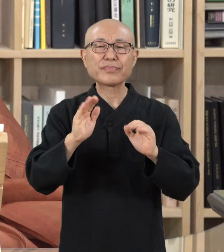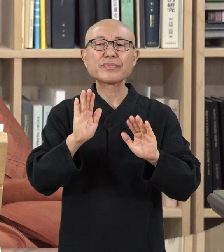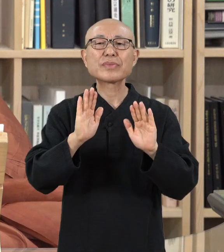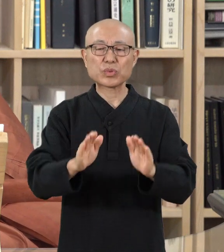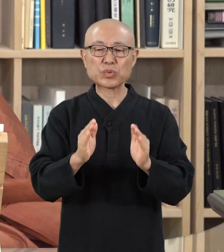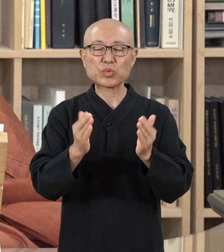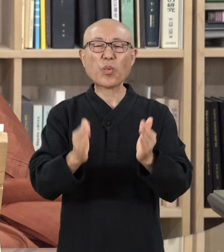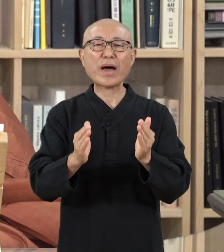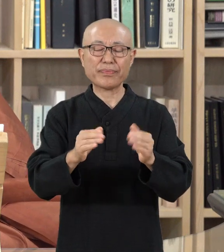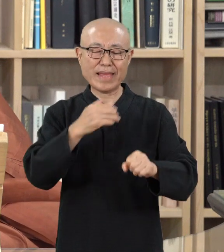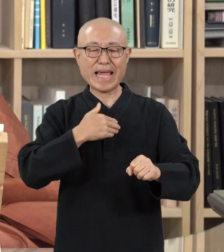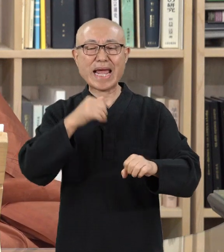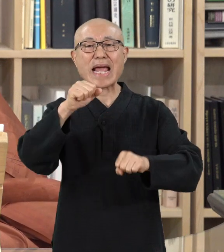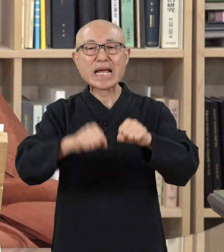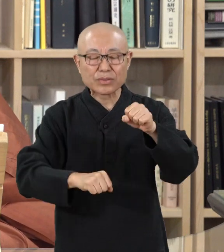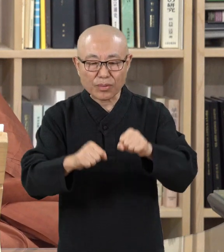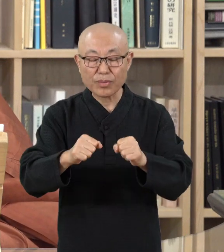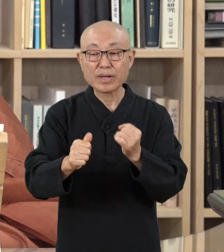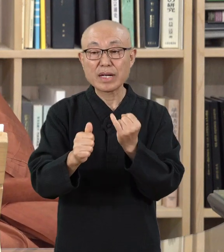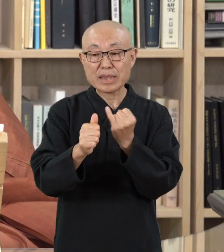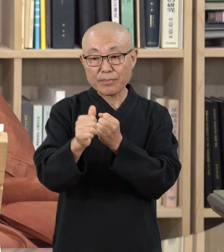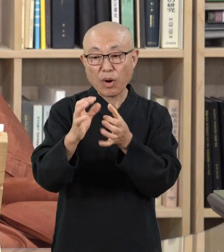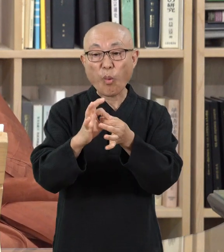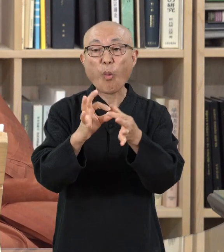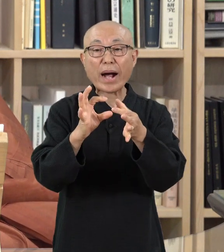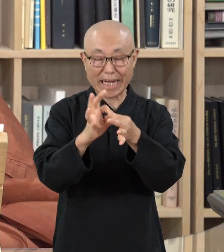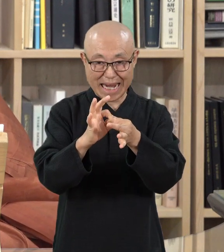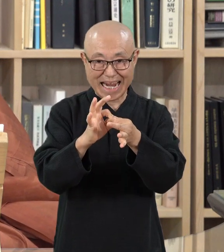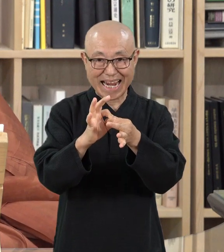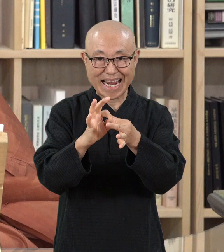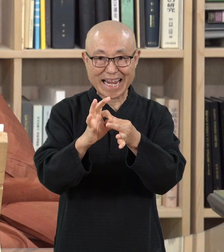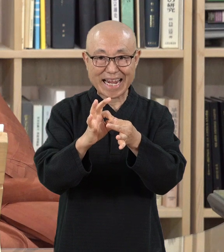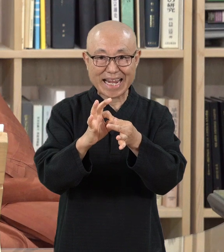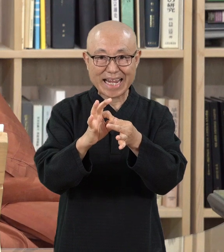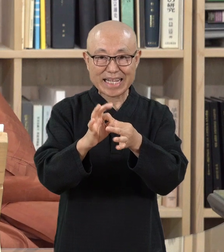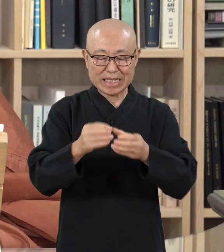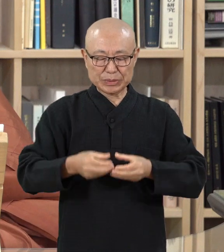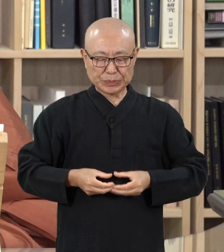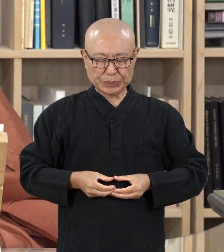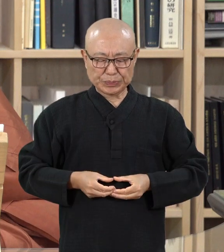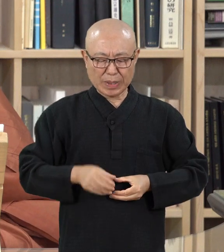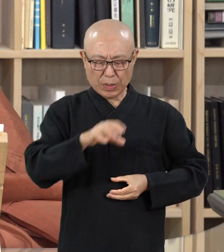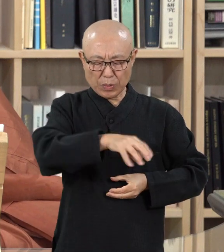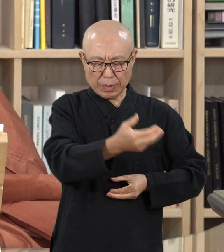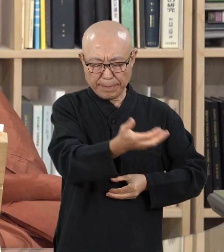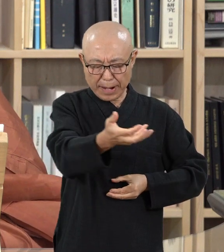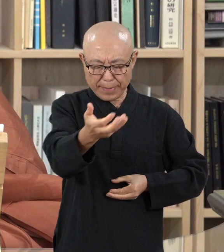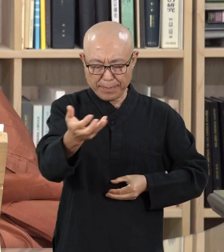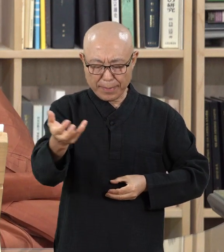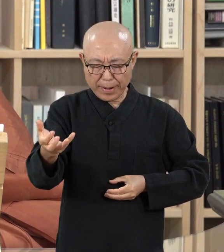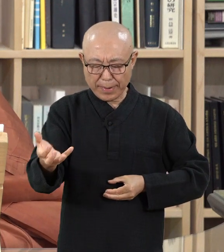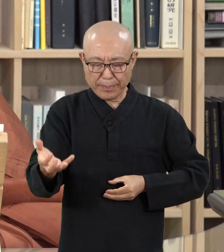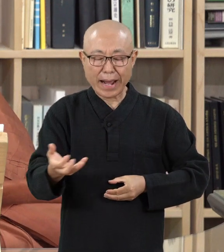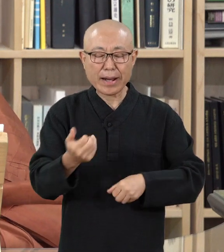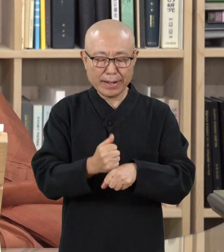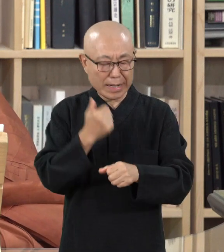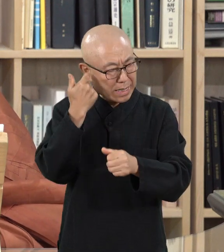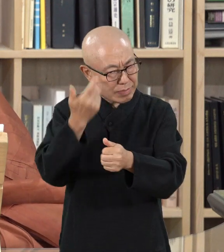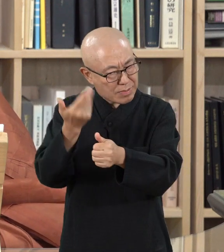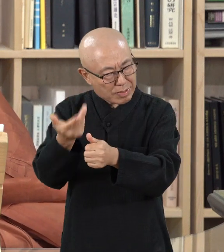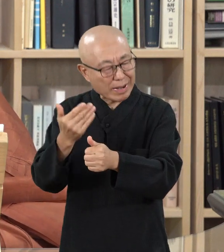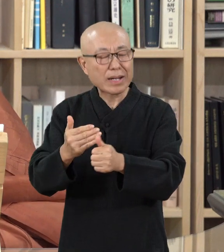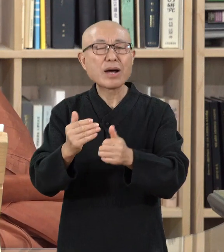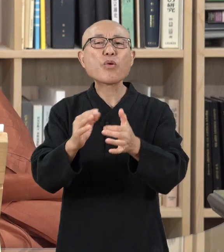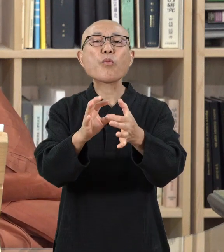내가 한 행위는 남편과의 관계서부터 뭐 그 많은 수행처를 돌아다니는 모든 것이 인간